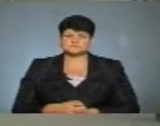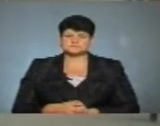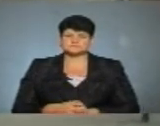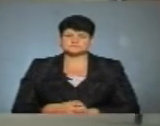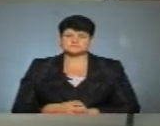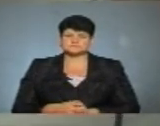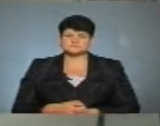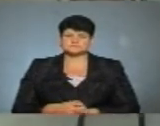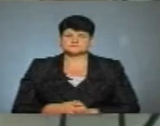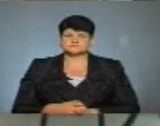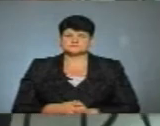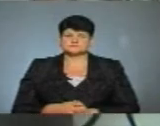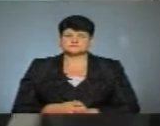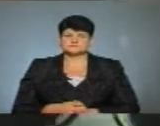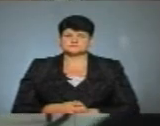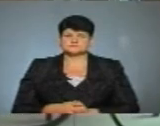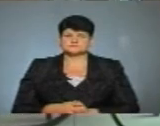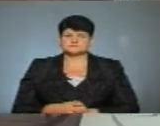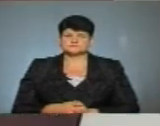Суспільному. Тернопіль.